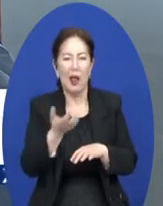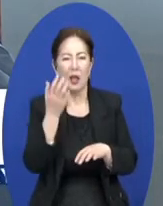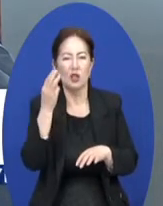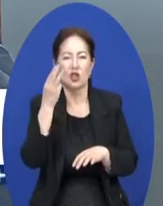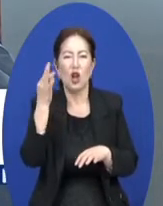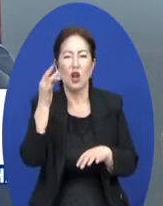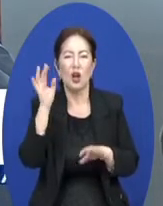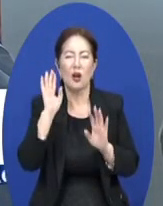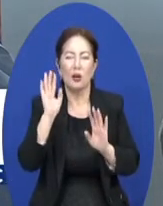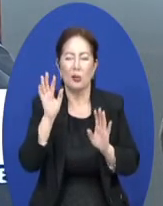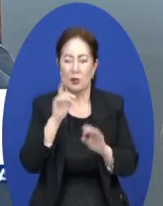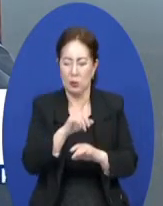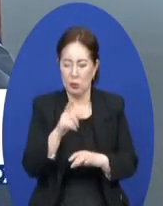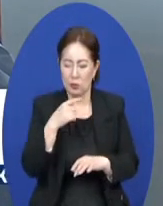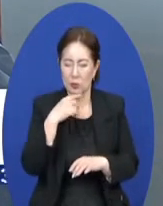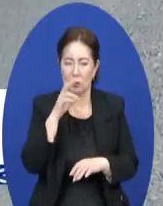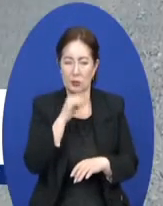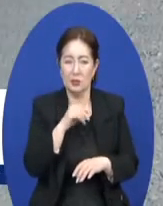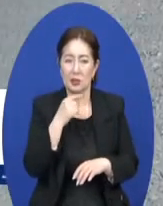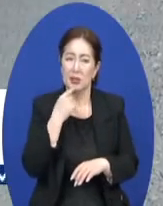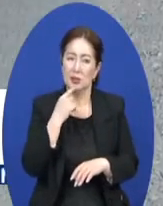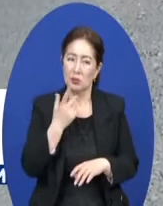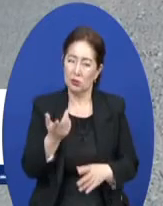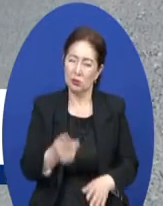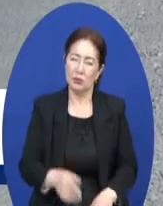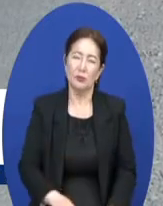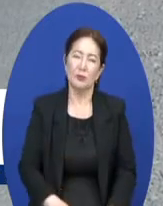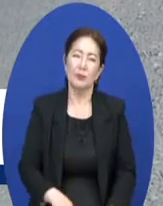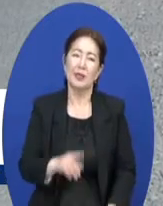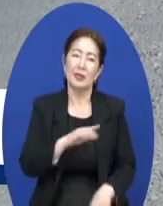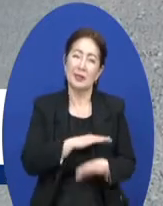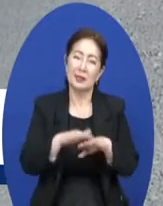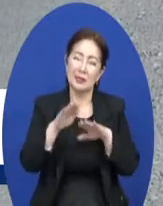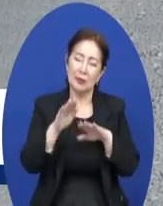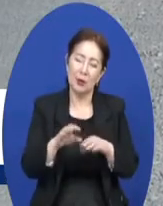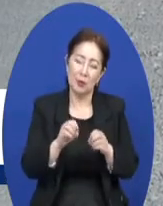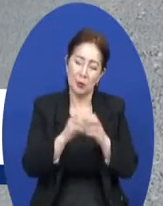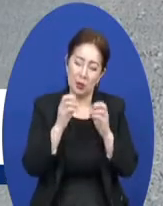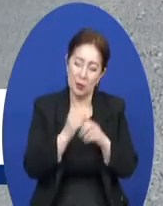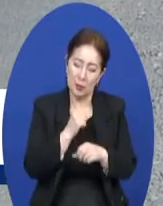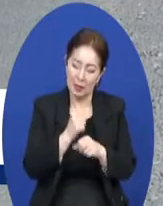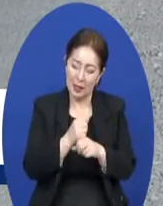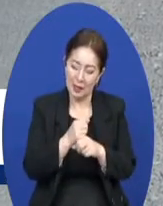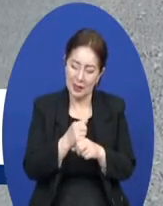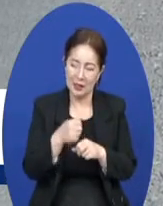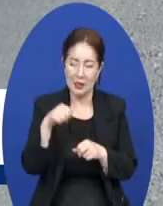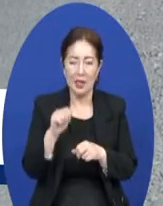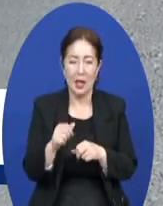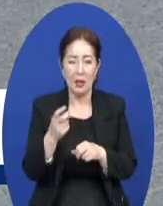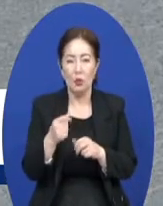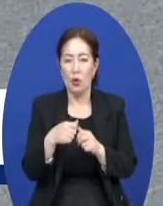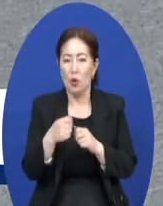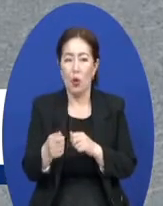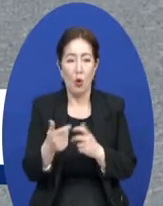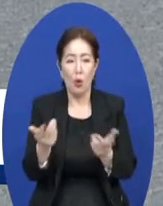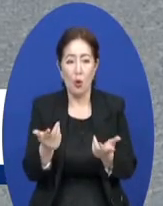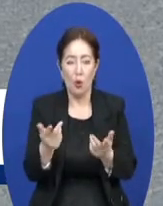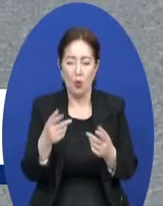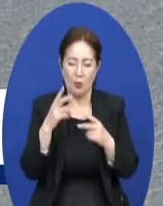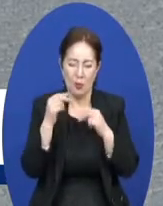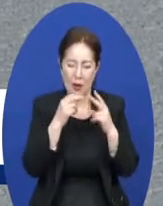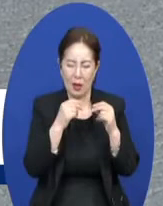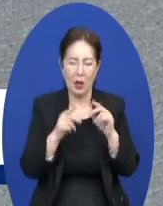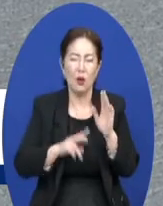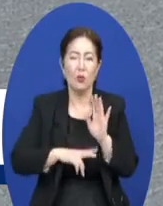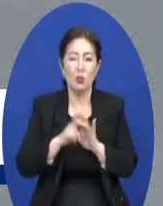замаар улсууд үхэл дийлдэхгүй. Авто замын бүтээн байгуулалтад ажиллаж байгаа ажилчдын цалин олгоогүйгээс болж